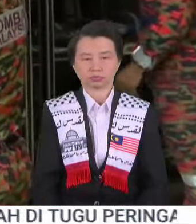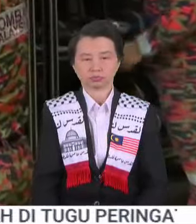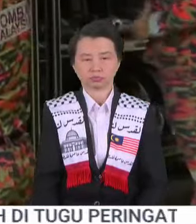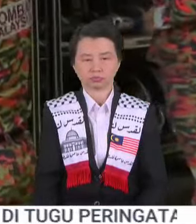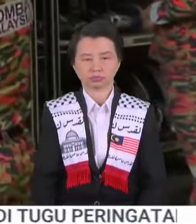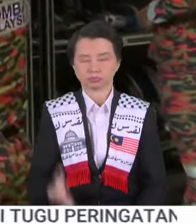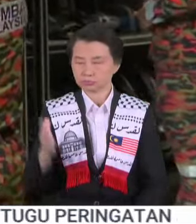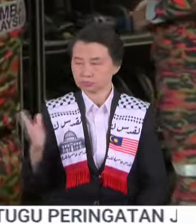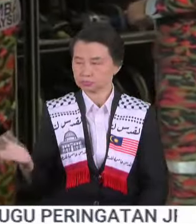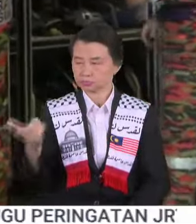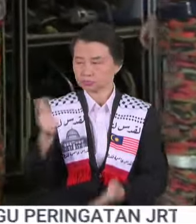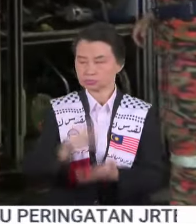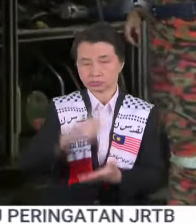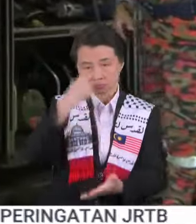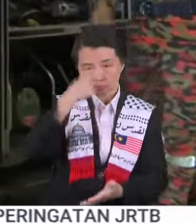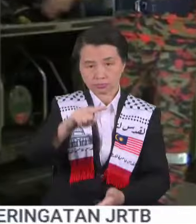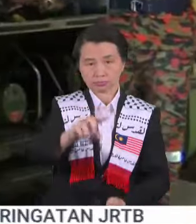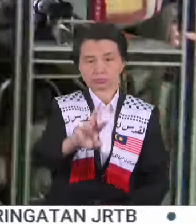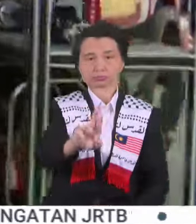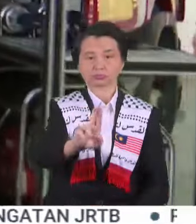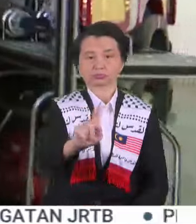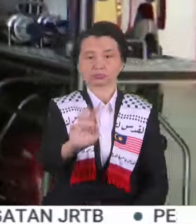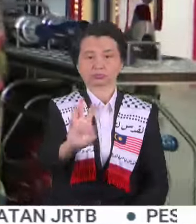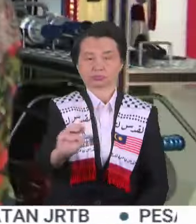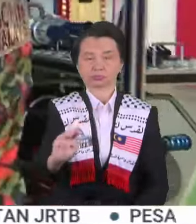Muhammad Najib Mazhur, RTM.